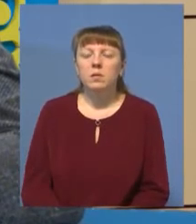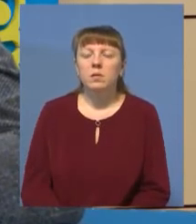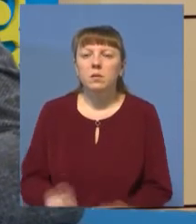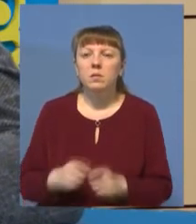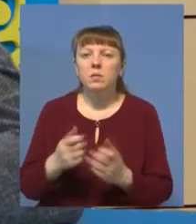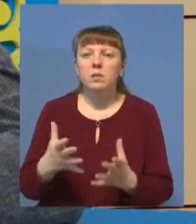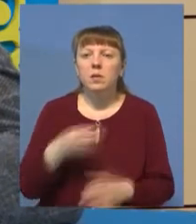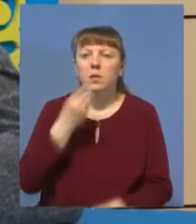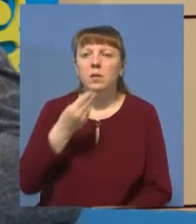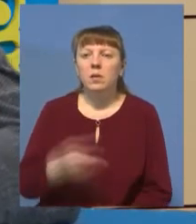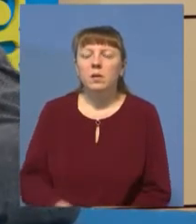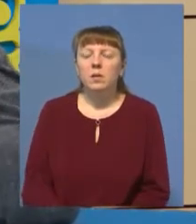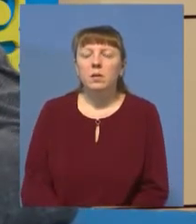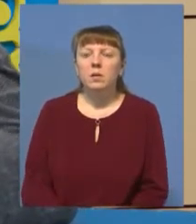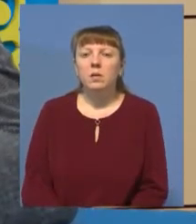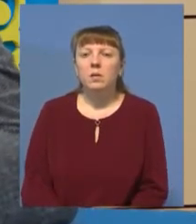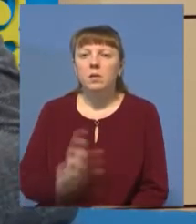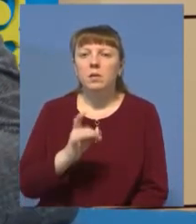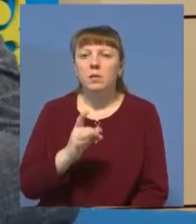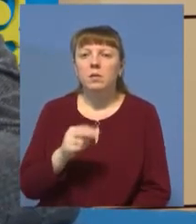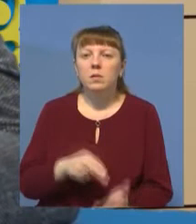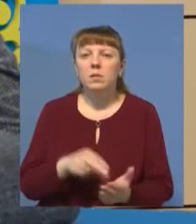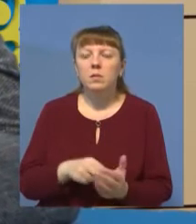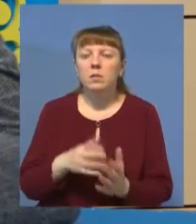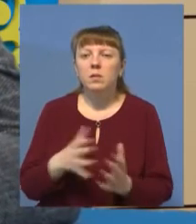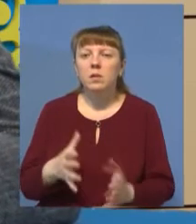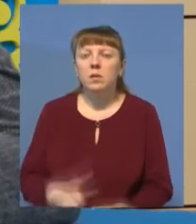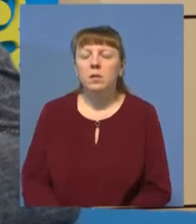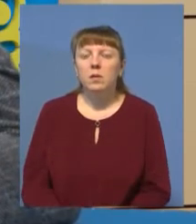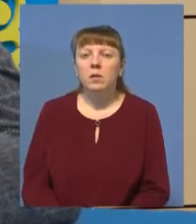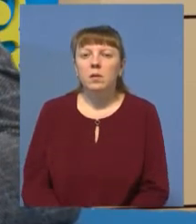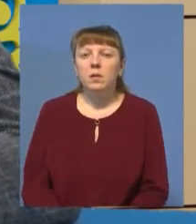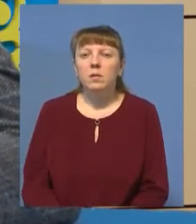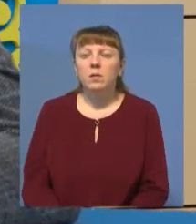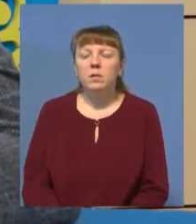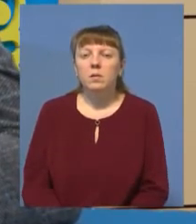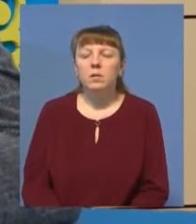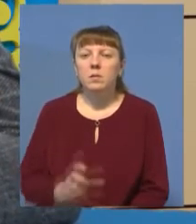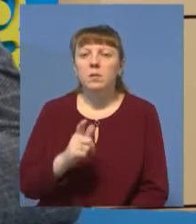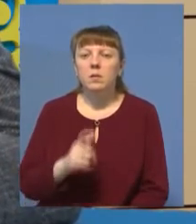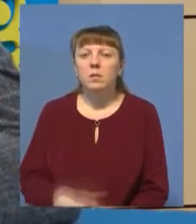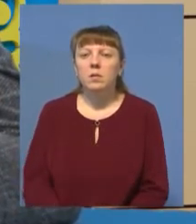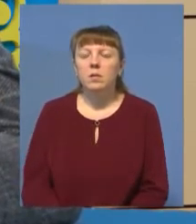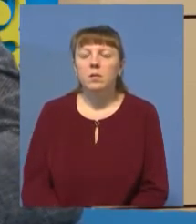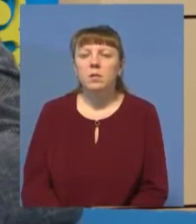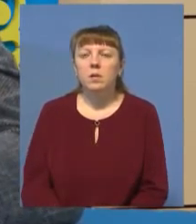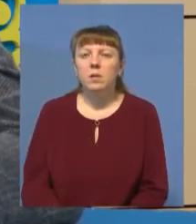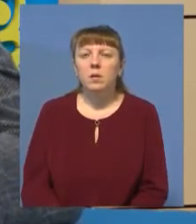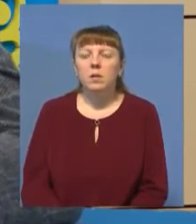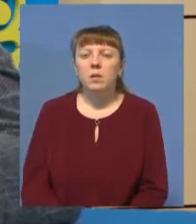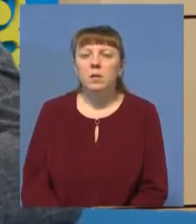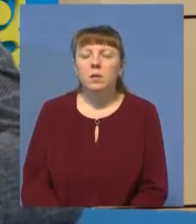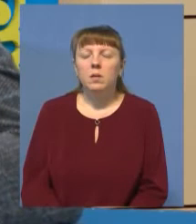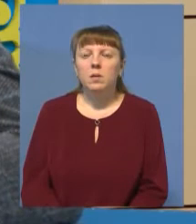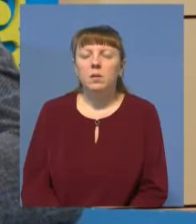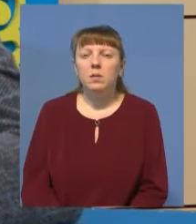связаны с большими тратами. То есть, либо товар стоит большую сумму, либо услуги имеют, да, существенный